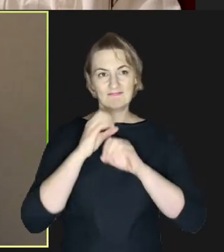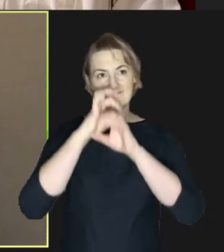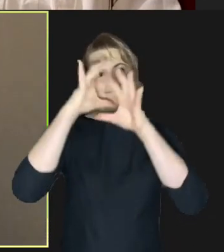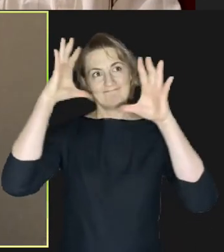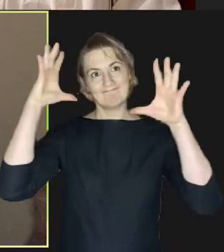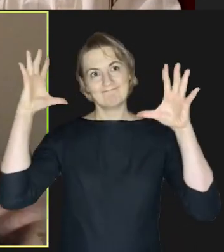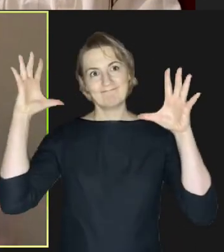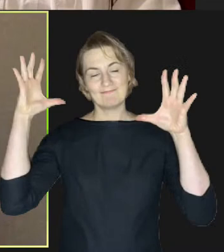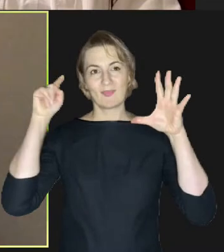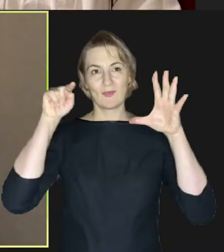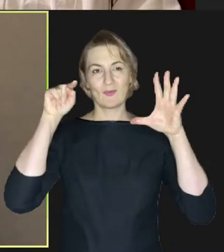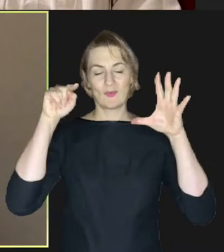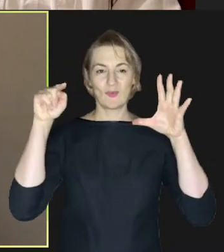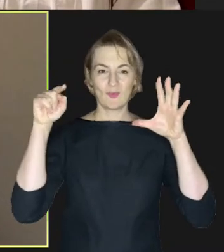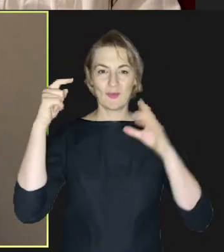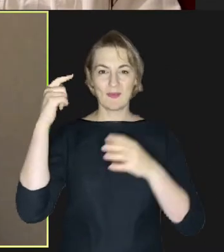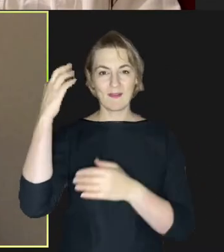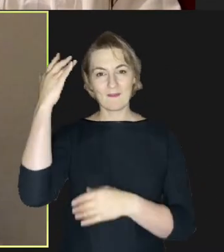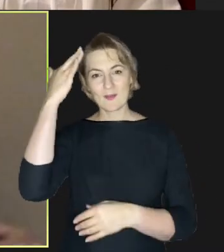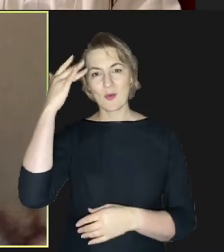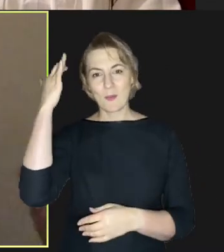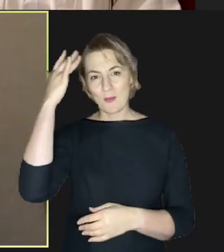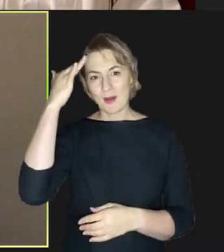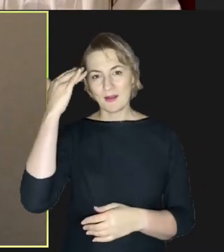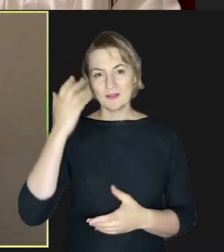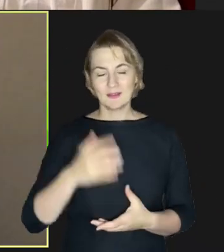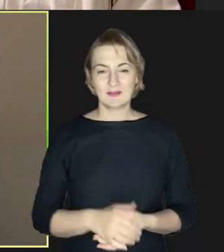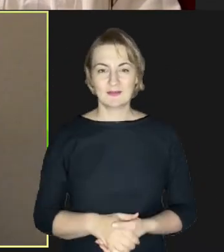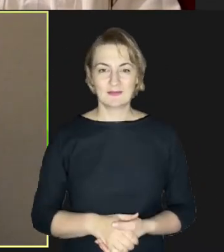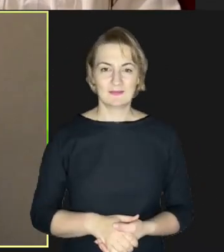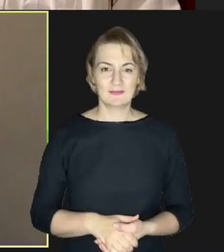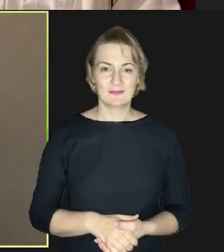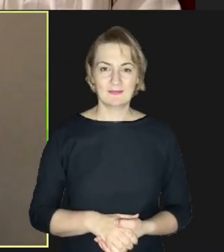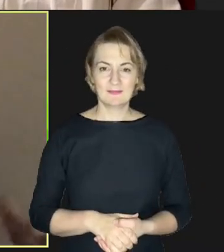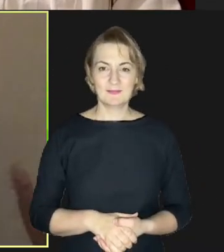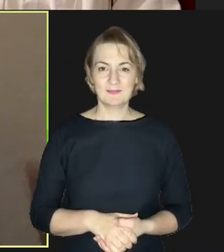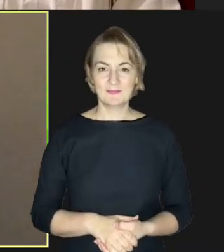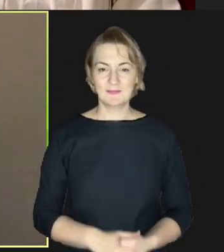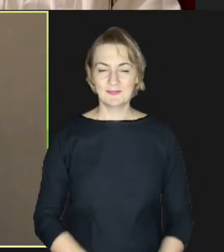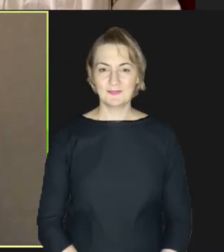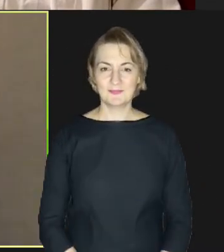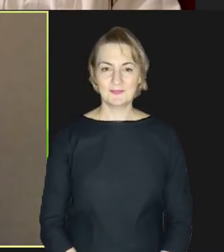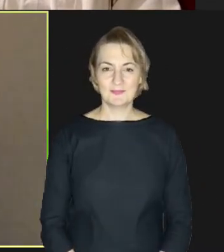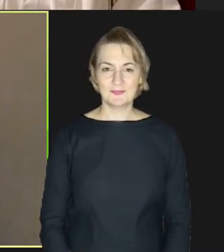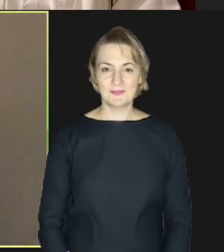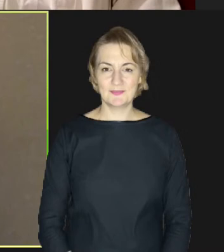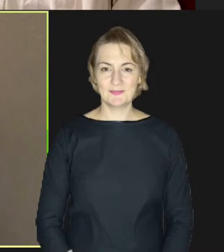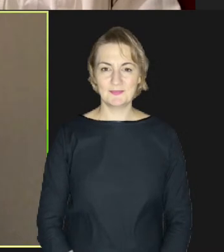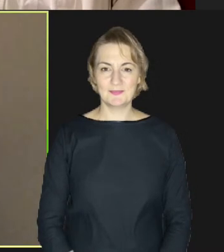wiesz, nie wiem, podległym,